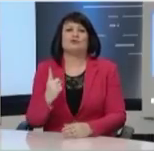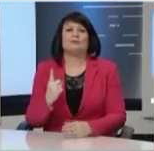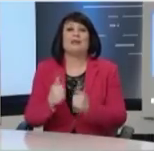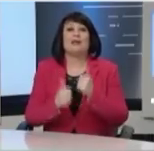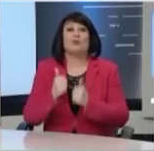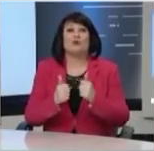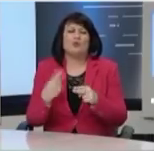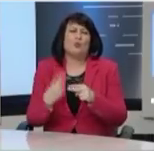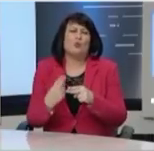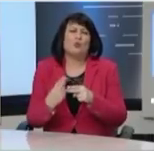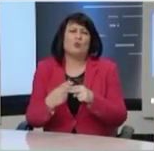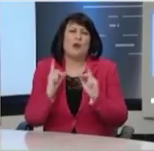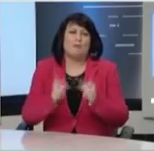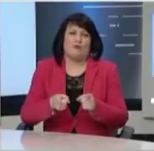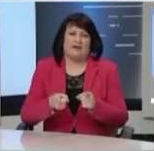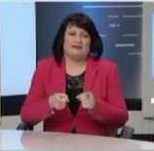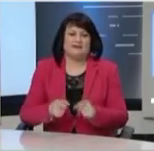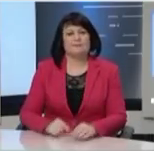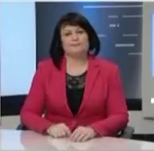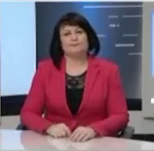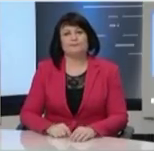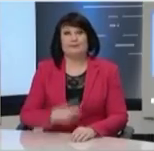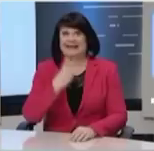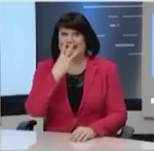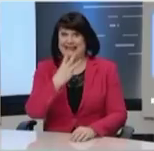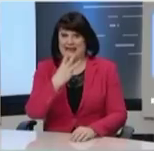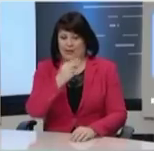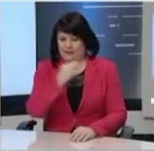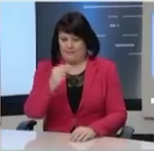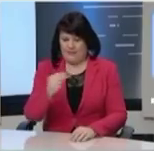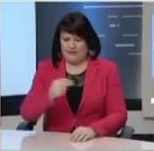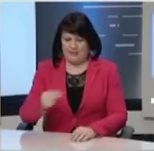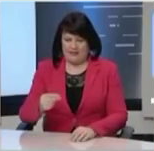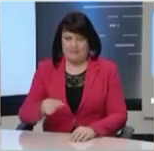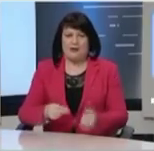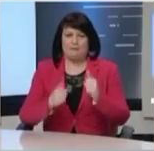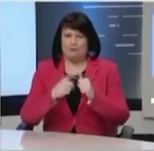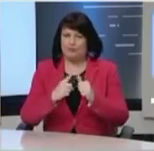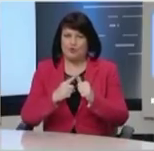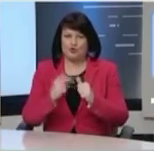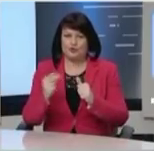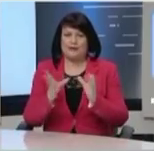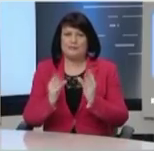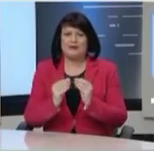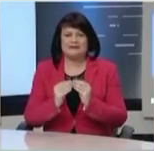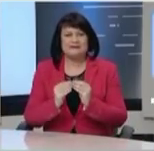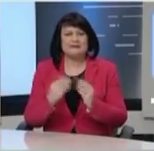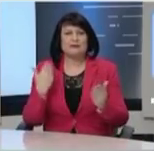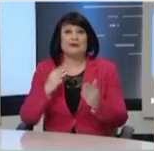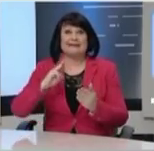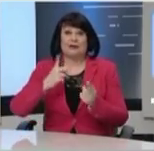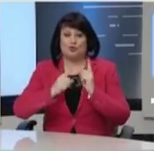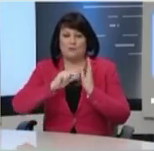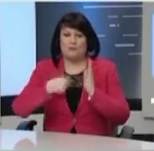Ιούνιου. Μια απόφαση που χωρίζεται σε τρία σκέλη. Το πρώτο αφορά την οριστική ολοκλήρωση του